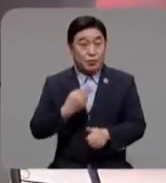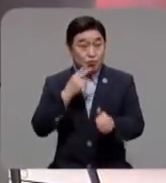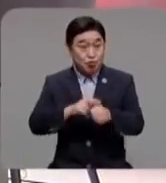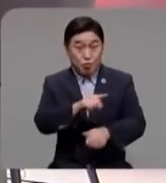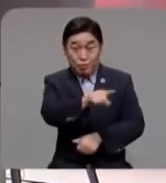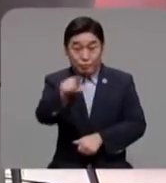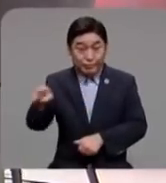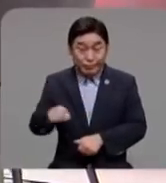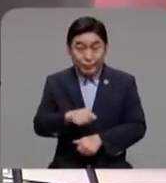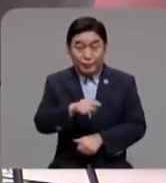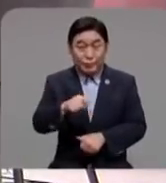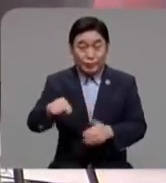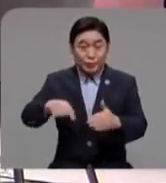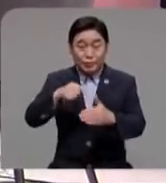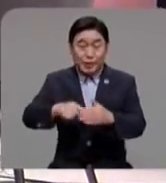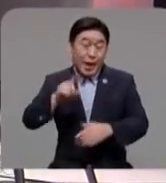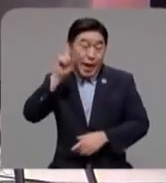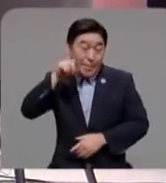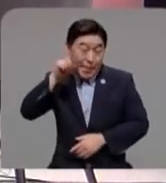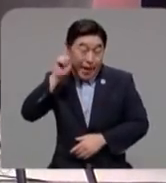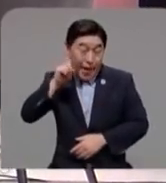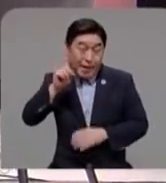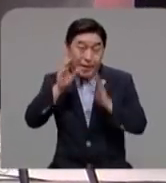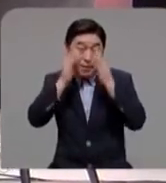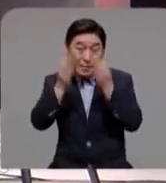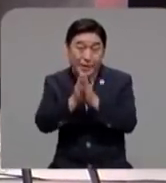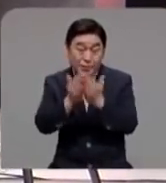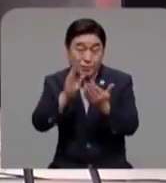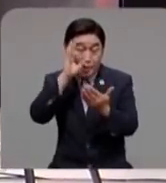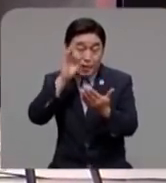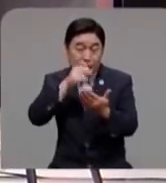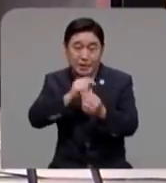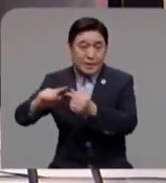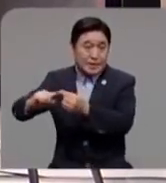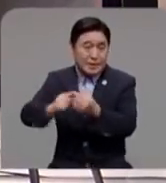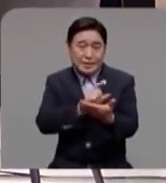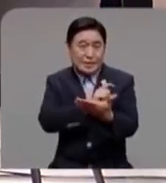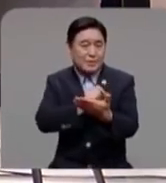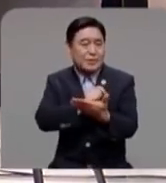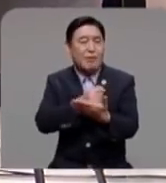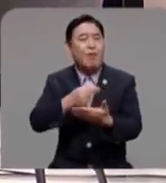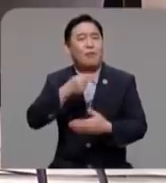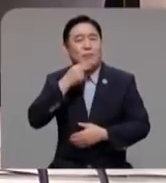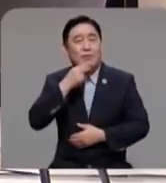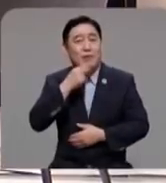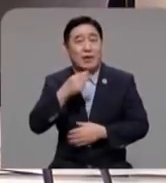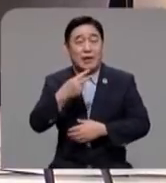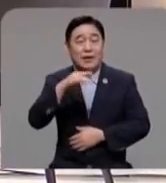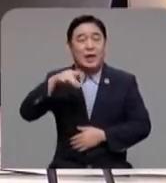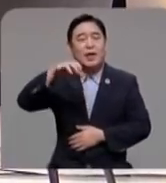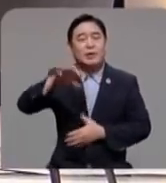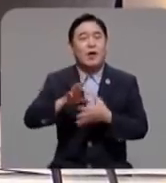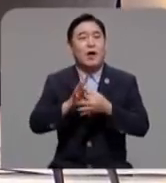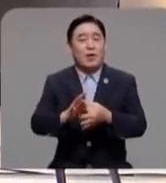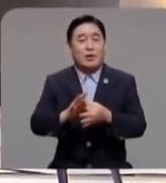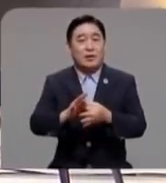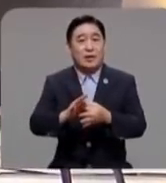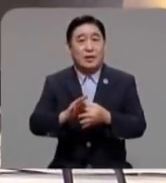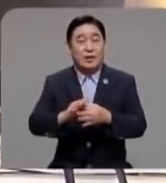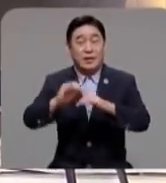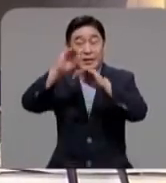중에 매일같이 저는 페이스북에 다른 거 거의 안 썼습니다. 이 대장동과 관련된